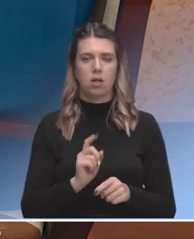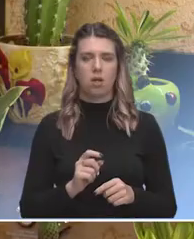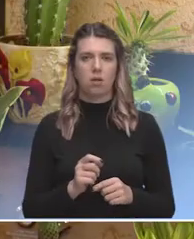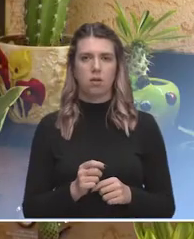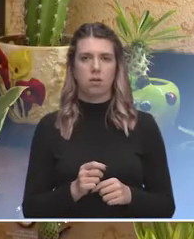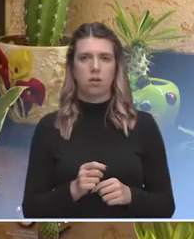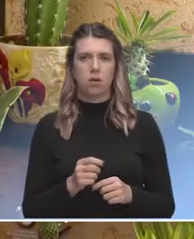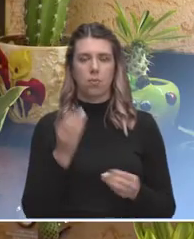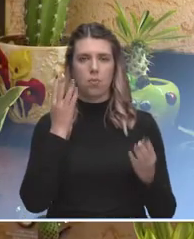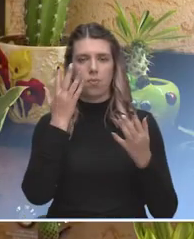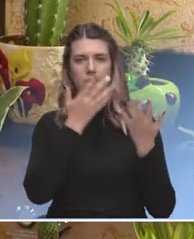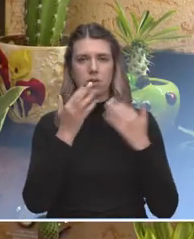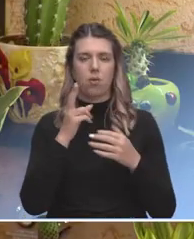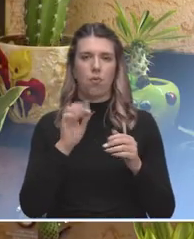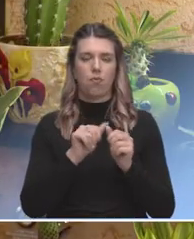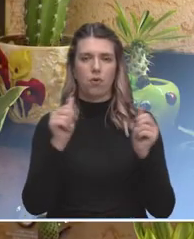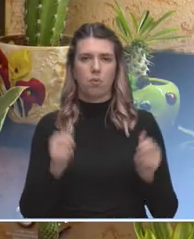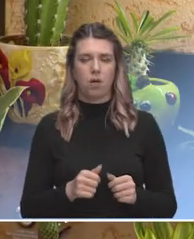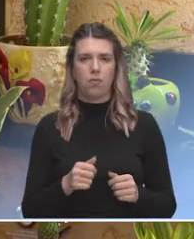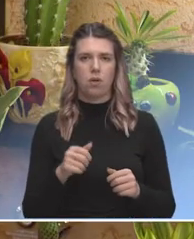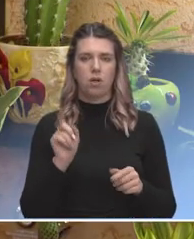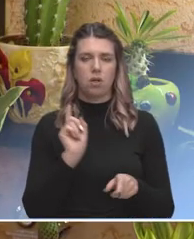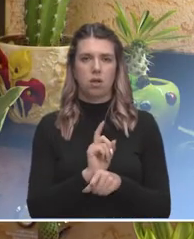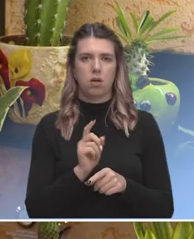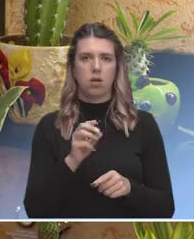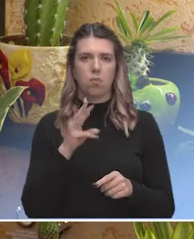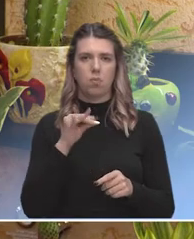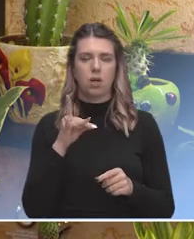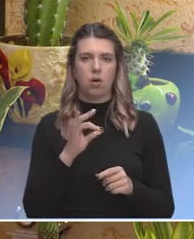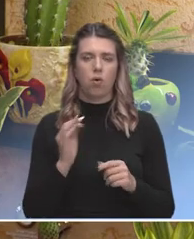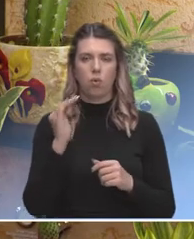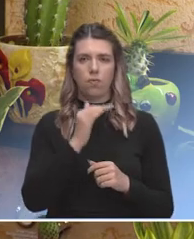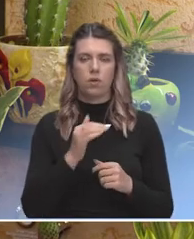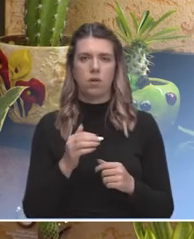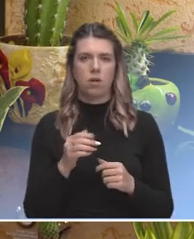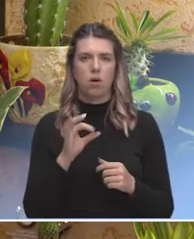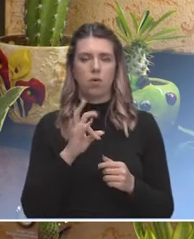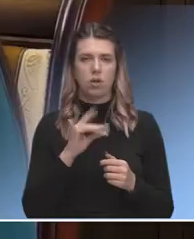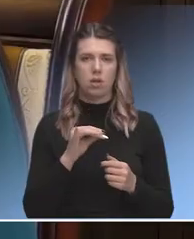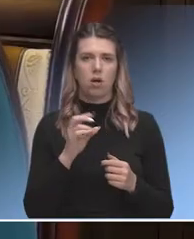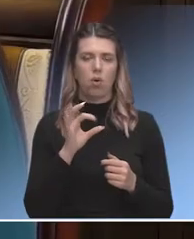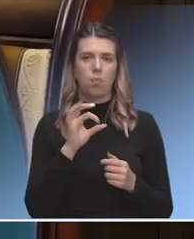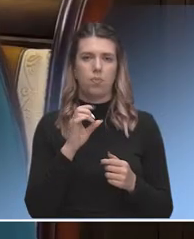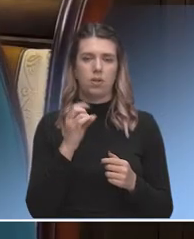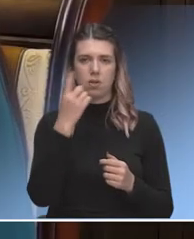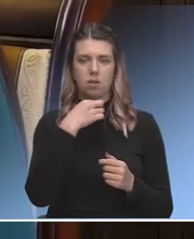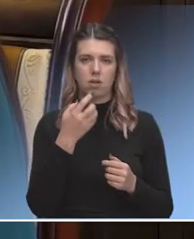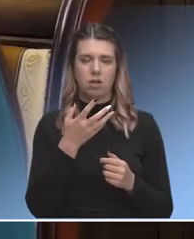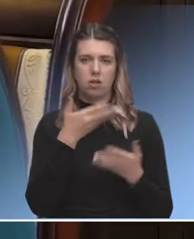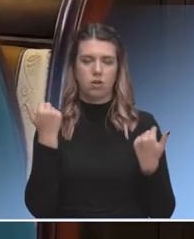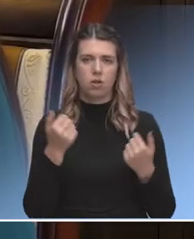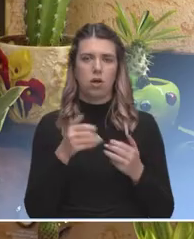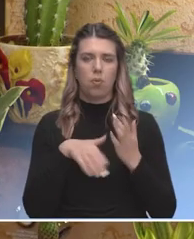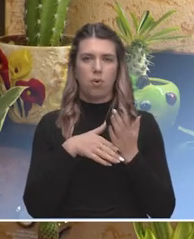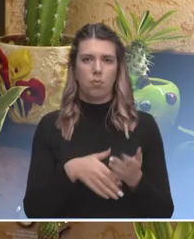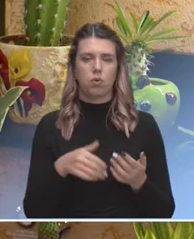такие мысли по формированию данных микроуровня, поскольку они обезличенные и, конечно,